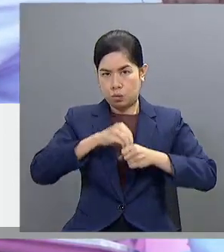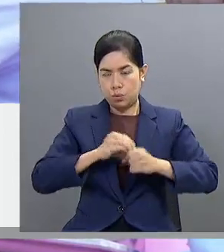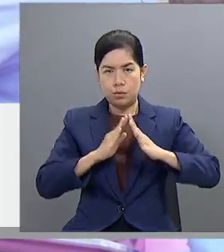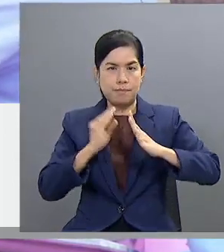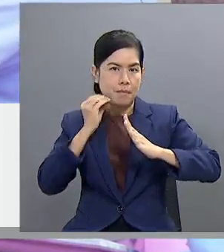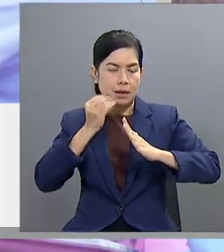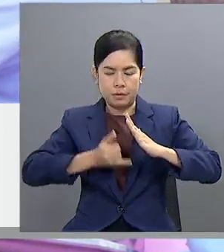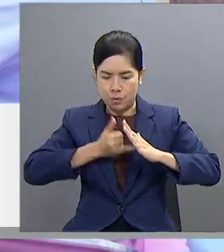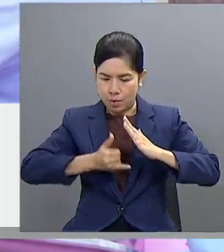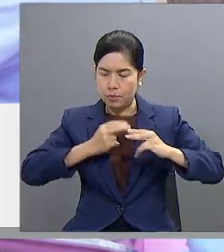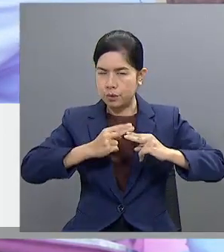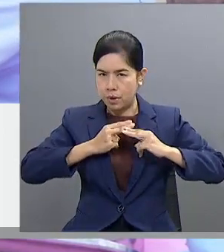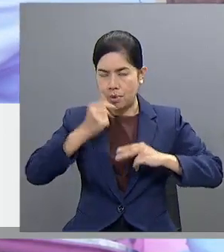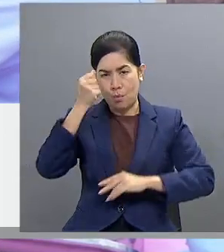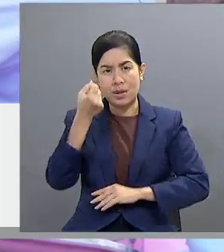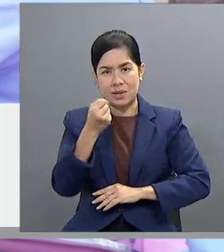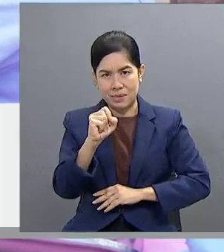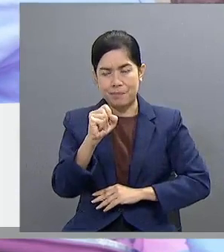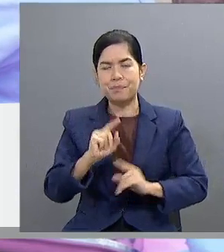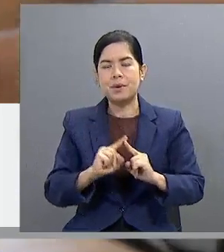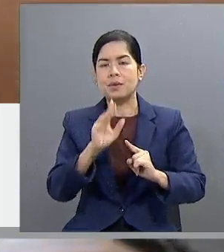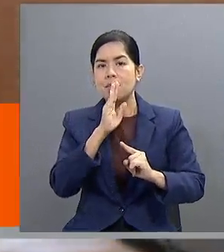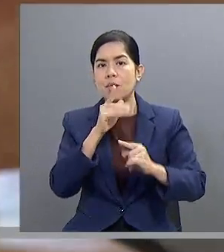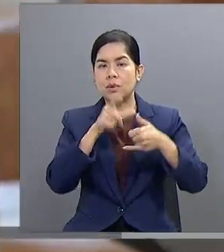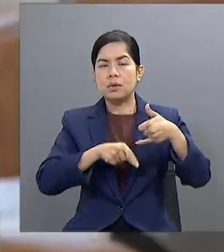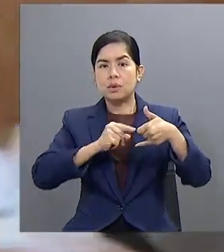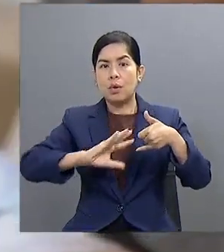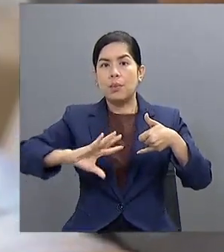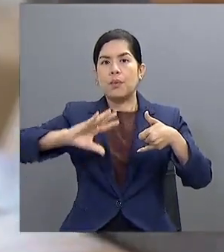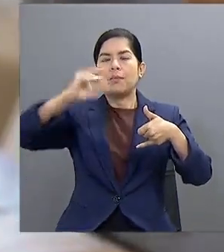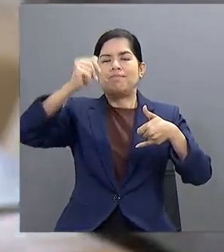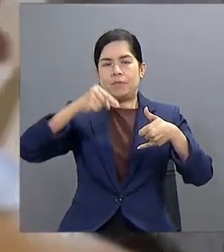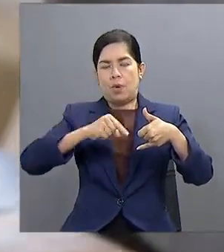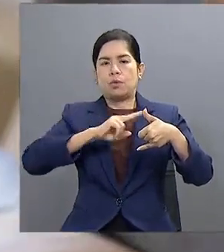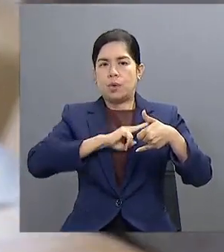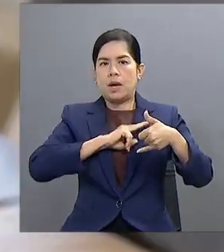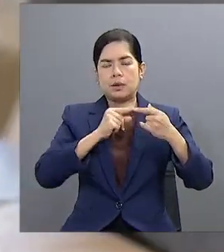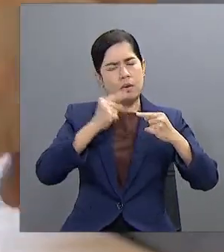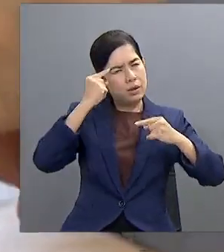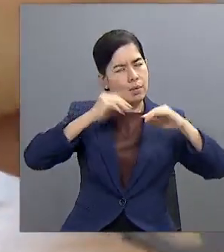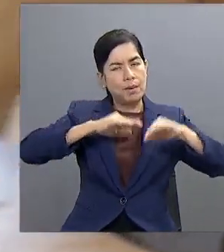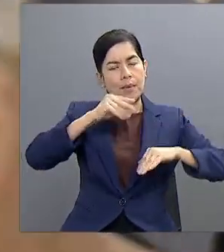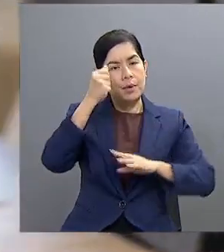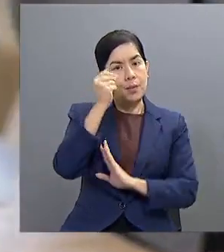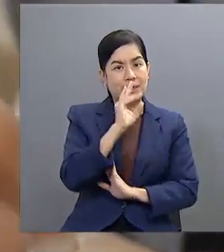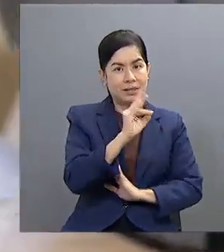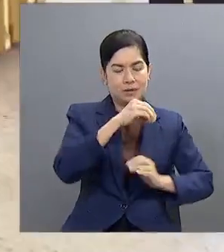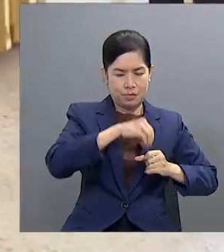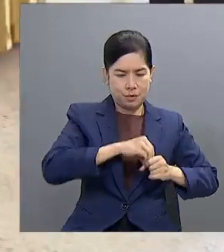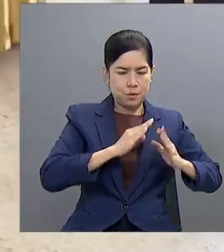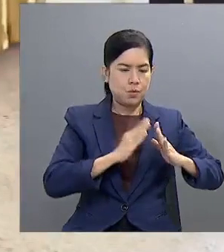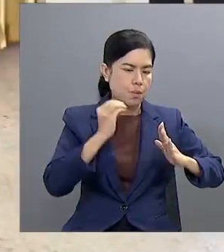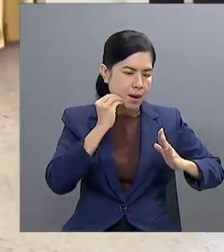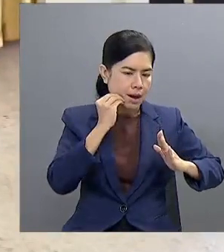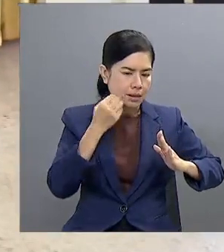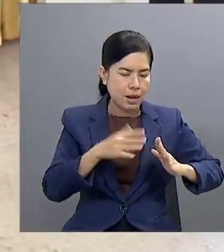สำหรับบางคนเมื่ออาการดีขึ้นแล้วเอาเป็นว่า 7วันที่ต้องกักตัวอยู่ที่บ้านและพออนุโลม 3วันหลังถ้าจะออกไปไหน